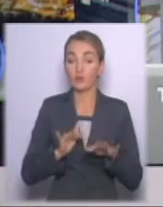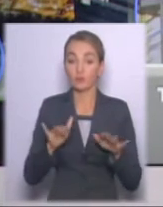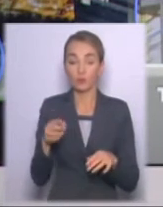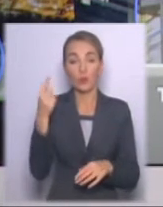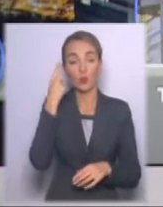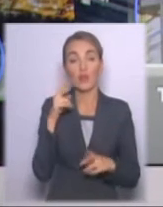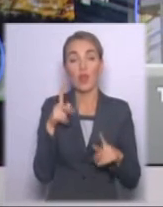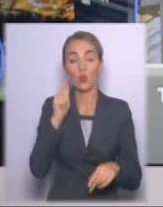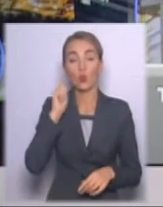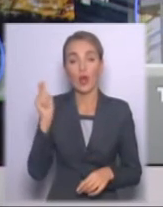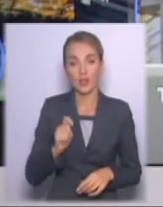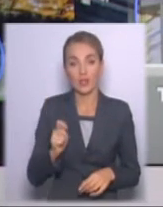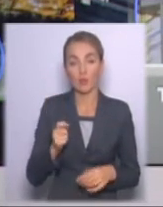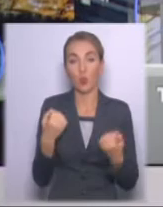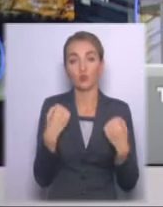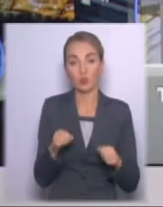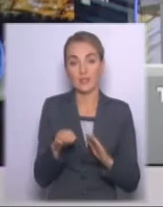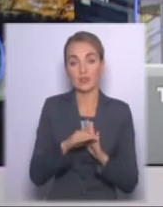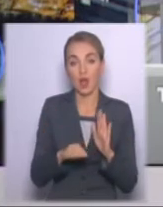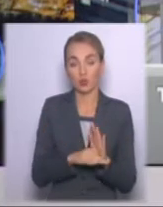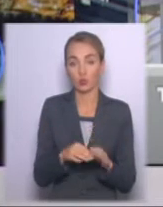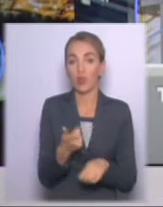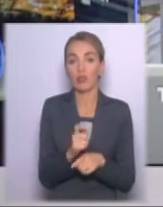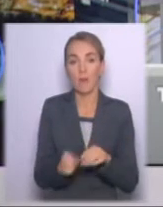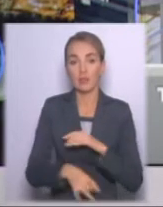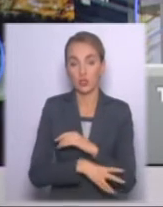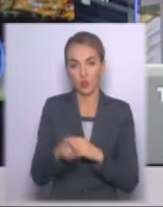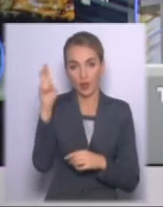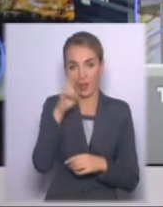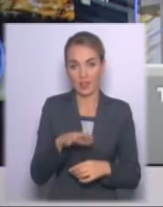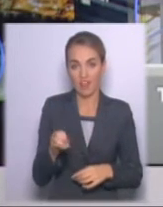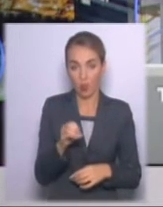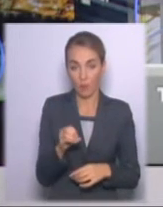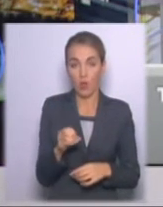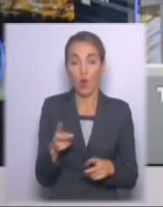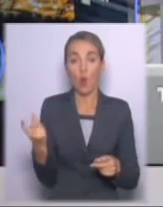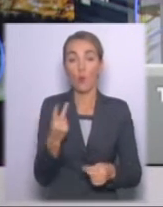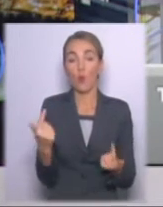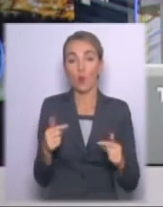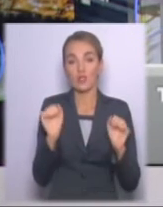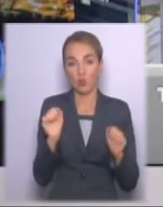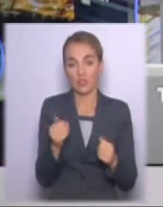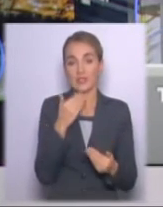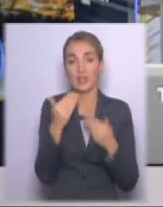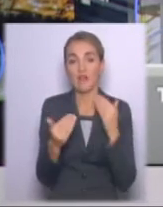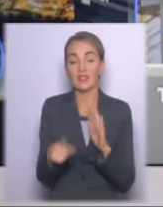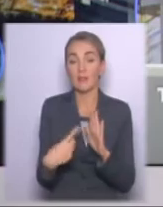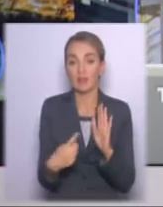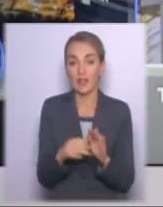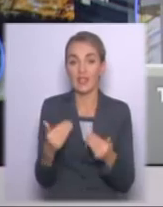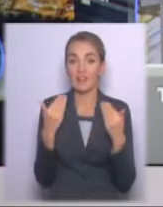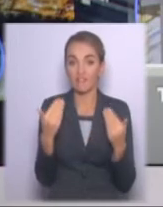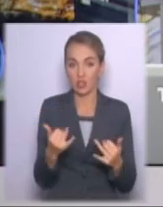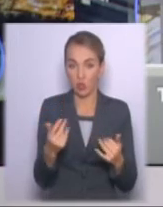поміркуємо, як Україні позбутися статусу найбіднішої країни Європи. Обом гостям зможете ставити запитання і ви, шановні